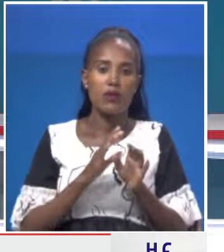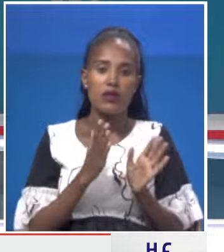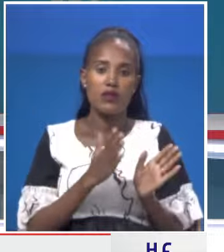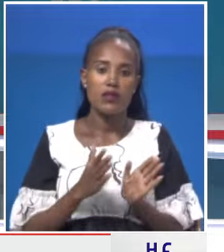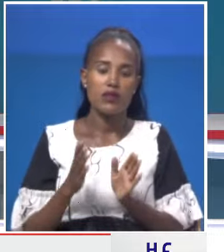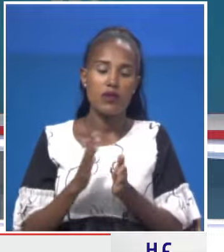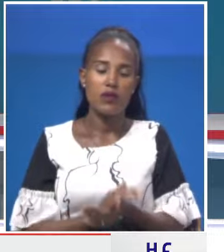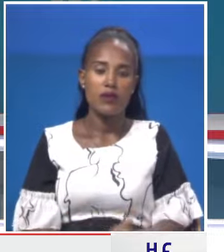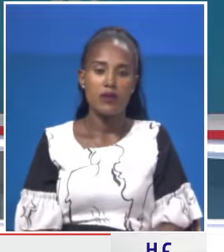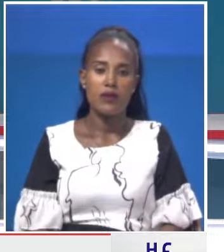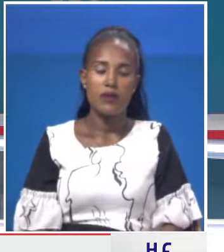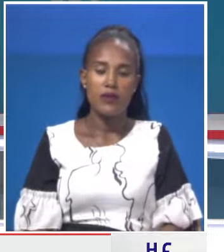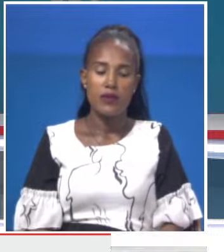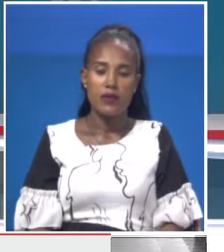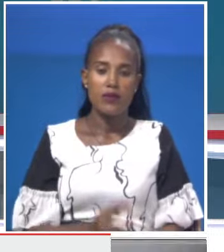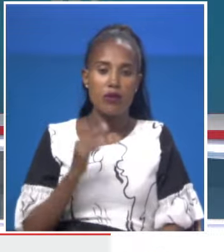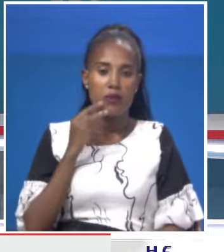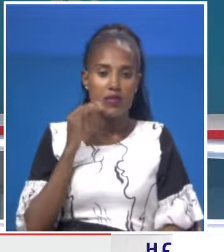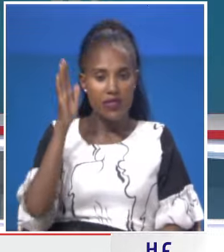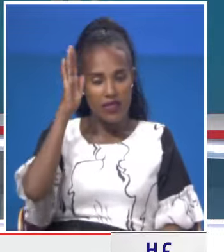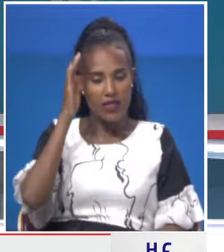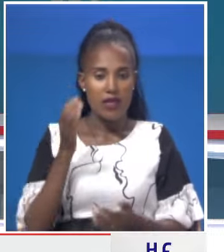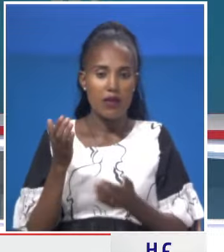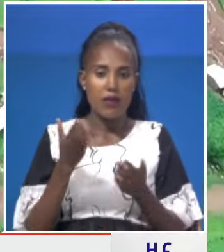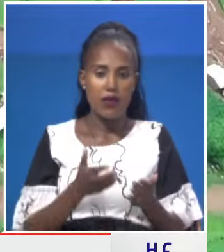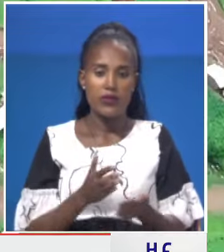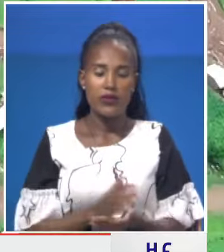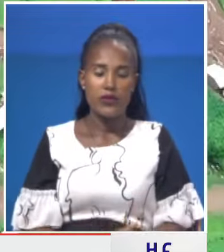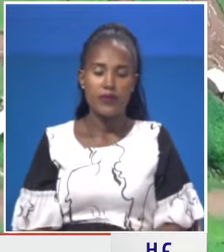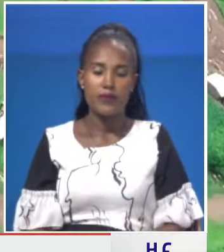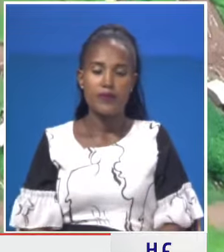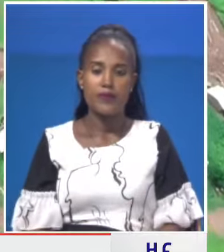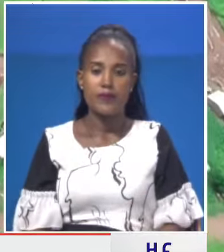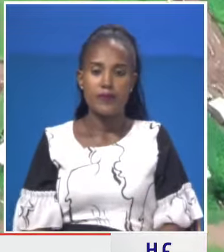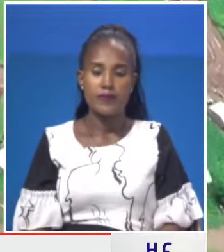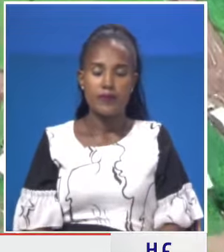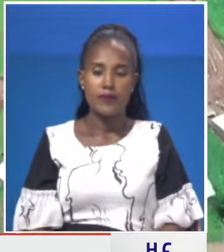زقبا ما مانش قنيه دمي كتلو تاكر بوارلج